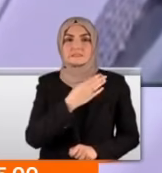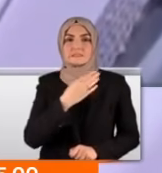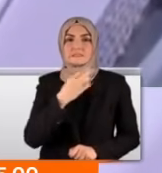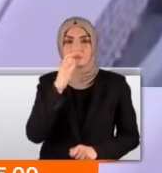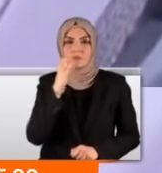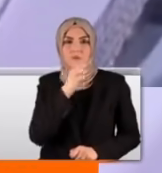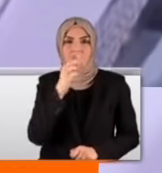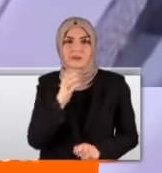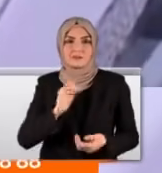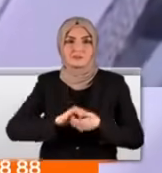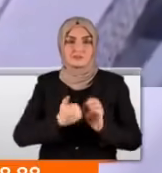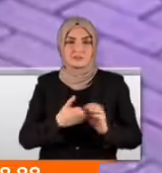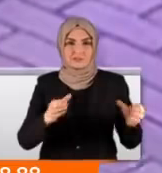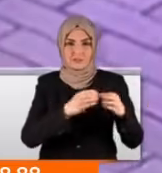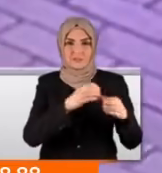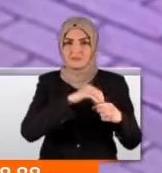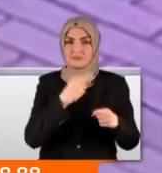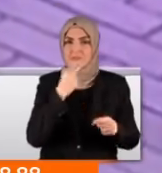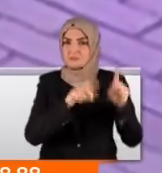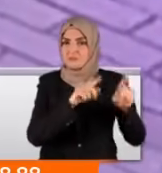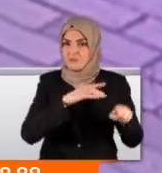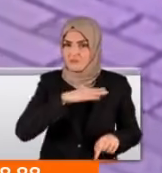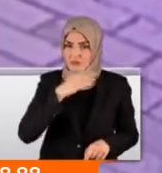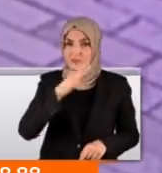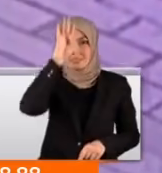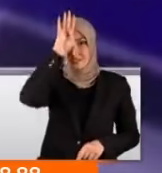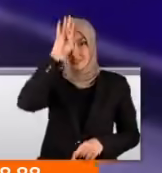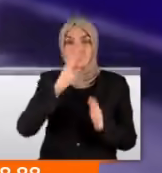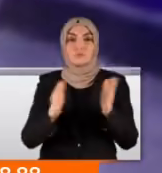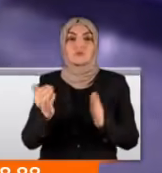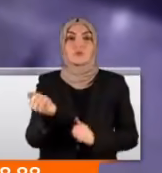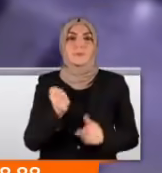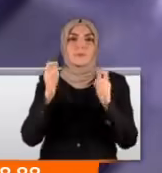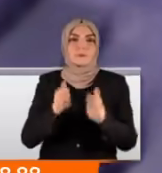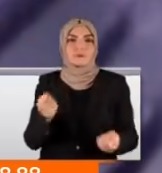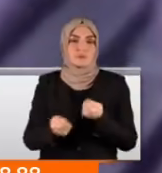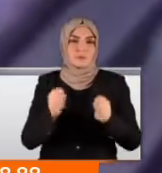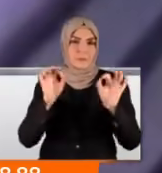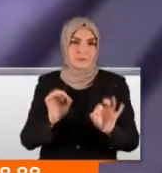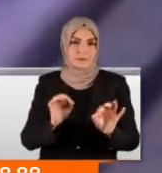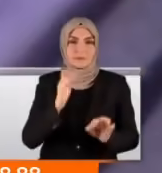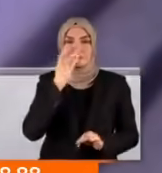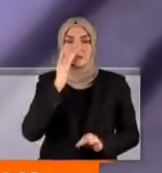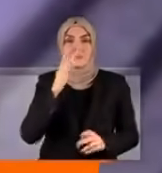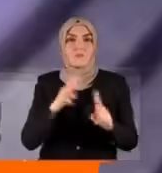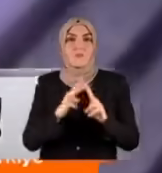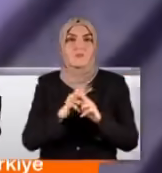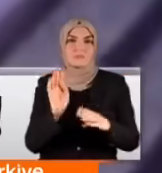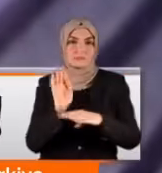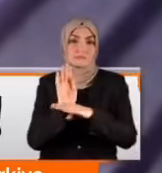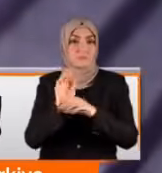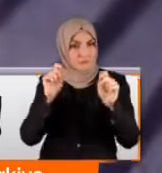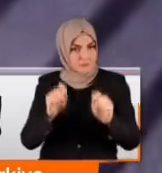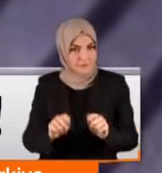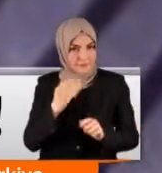İstanbul'un farklı yerlerinde iş başındaydı bu sahte polis kimliği çıkardılar terör örgütü listesinde